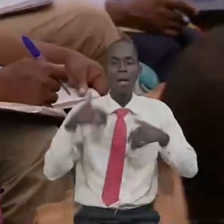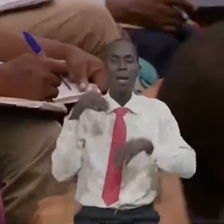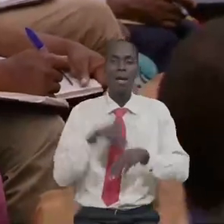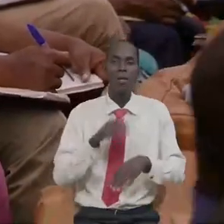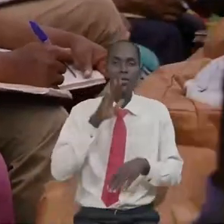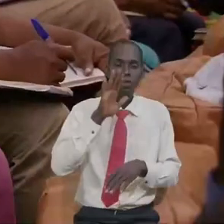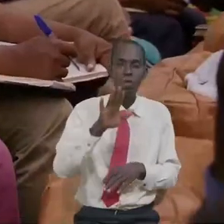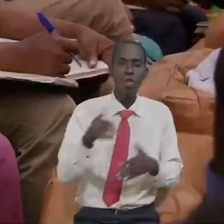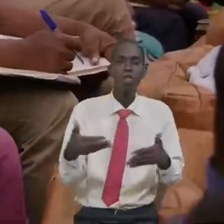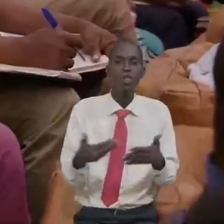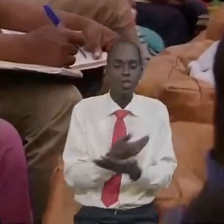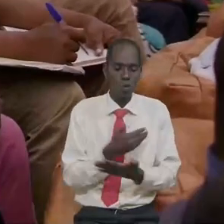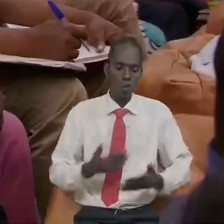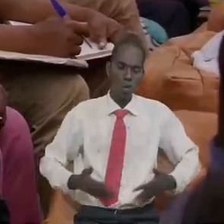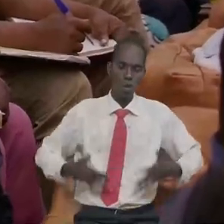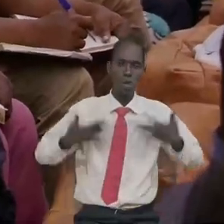Ta nouvelle justice.